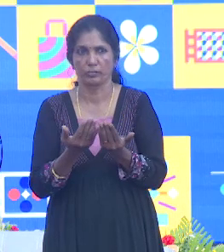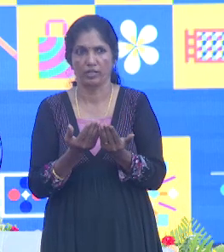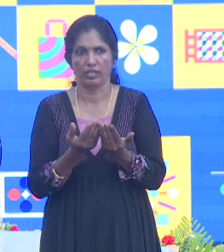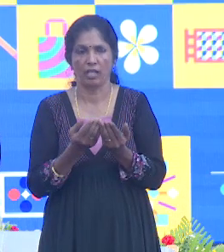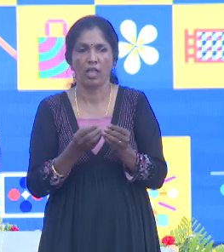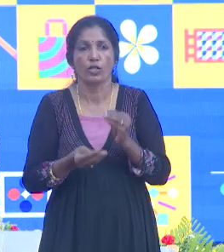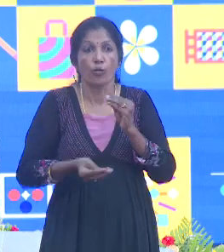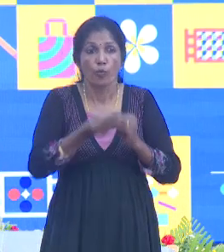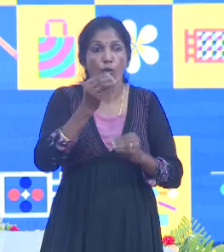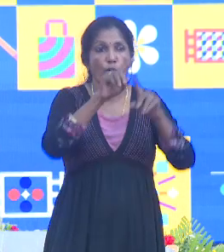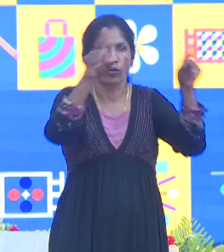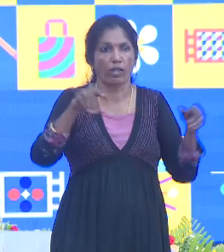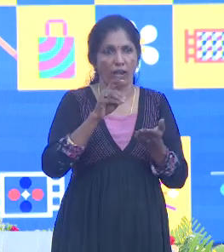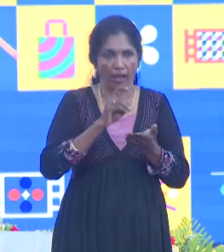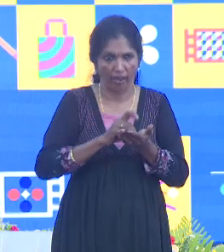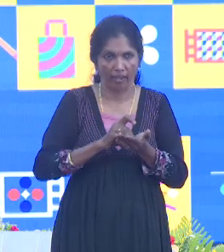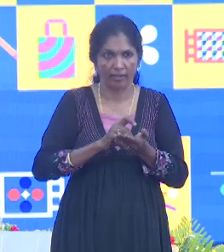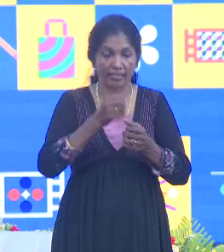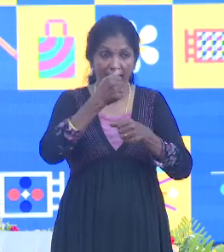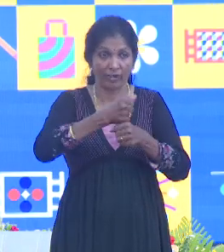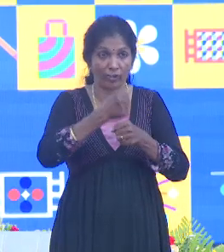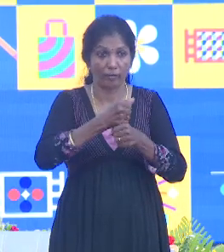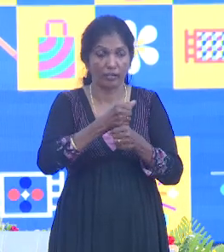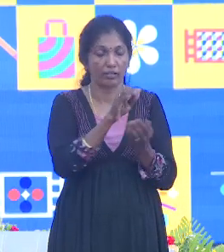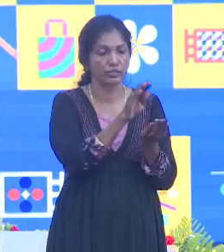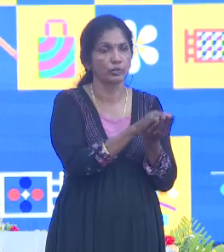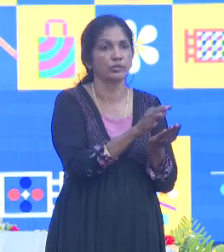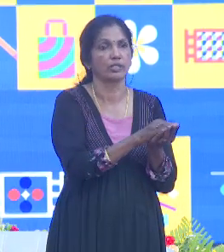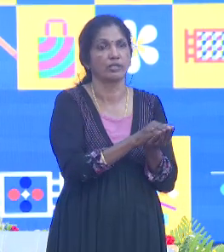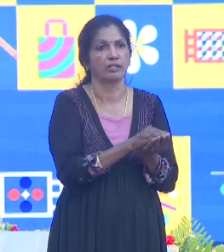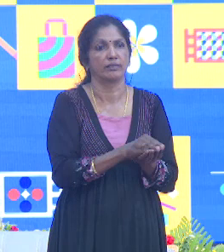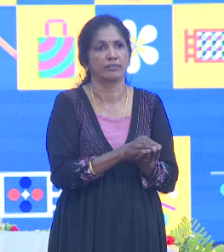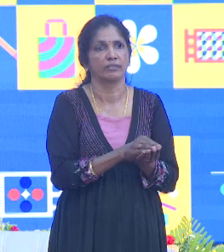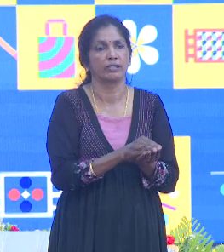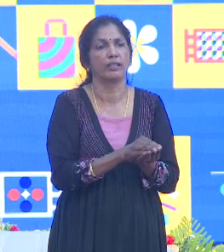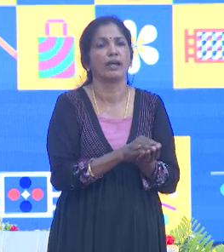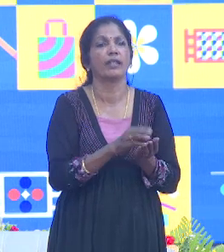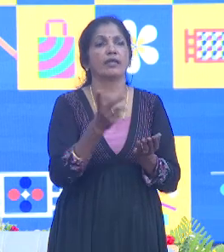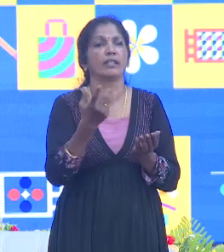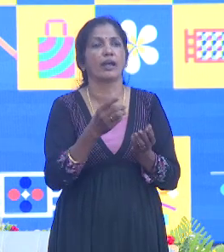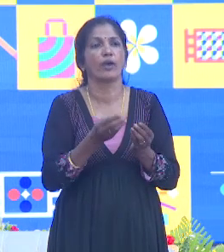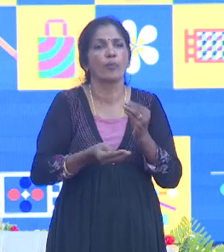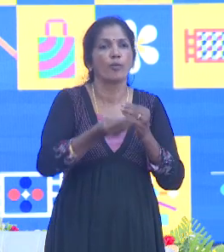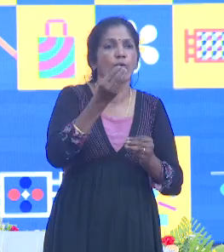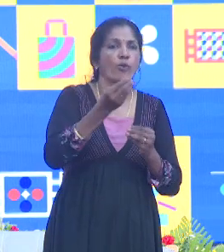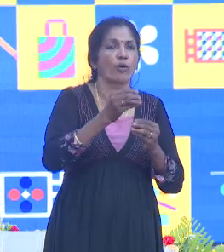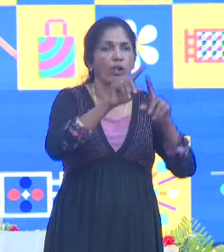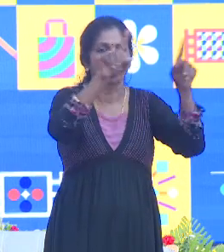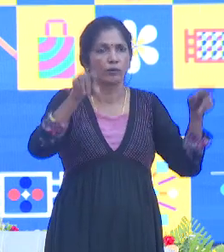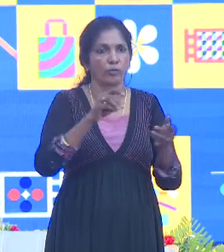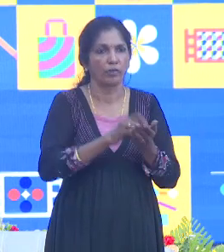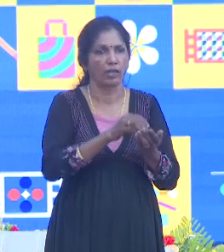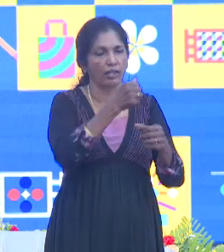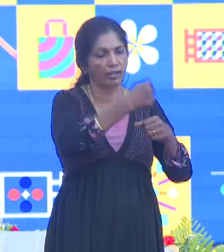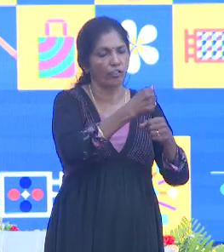സർപ്ലസ് ലാൻഡ്, ആ സർപ്ലസ് ലാൻഡും ഗവൺമെൻറ്റിൽ വെസ്റ്റ് ചെയ്യുന്നതാണ്, ഗവൺമെൻറ്റിലേക്കാണ് മിച്ചഭൂമി, ഗവൺമെൻറ്റിലാണ് വെസ്റ്റ് ചെയ്യുന്നത്. വെസ്റ്റ്